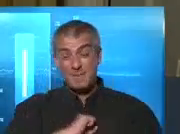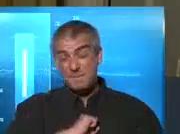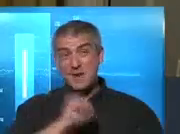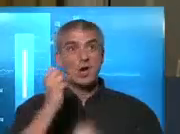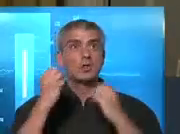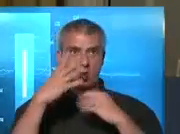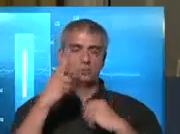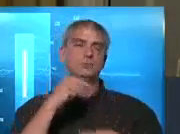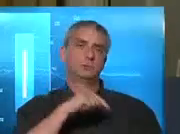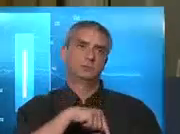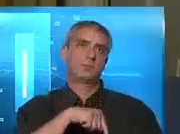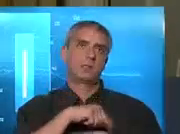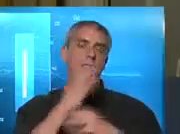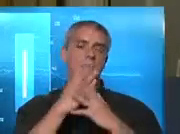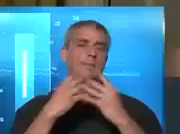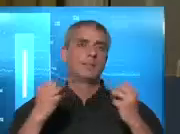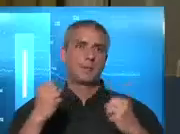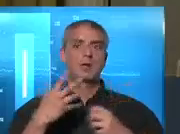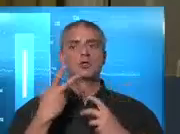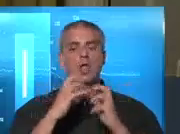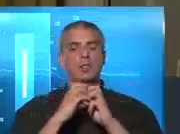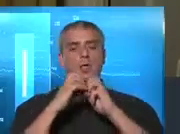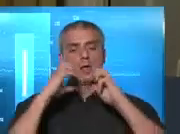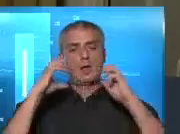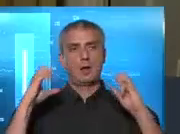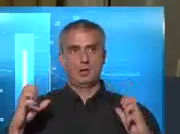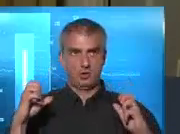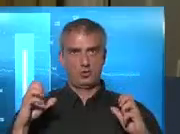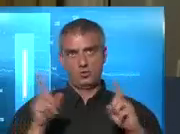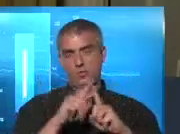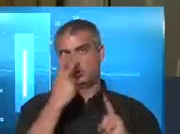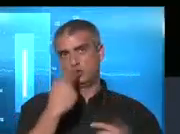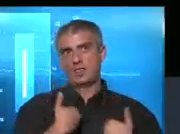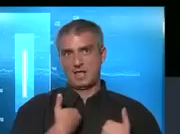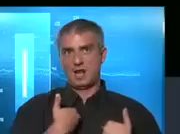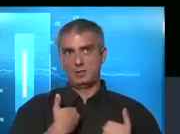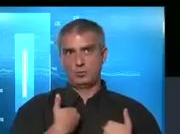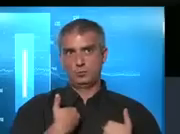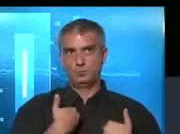למהירות האור, הזמן שלוקח לו להתפרק הוא ארוך הרבה יותר, כפי שזה נראה לנו.